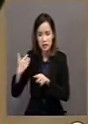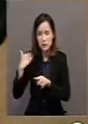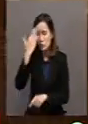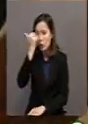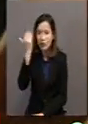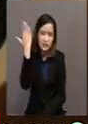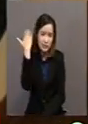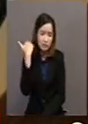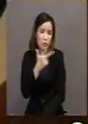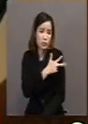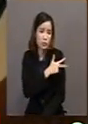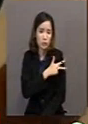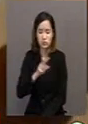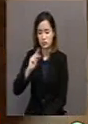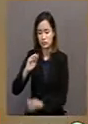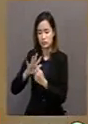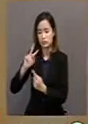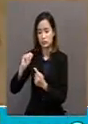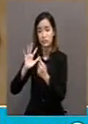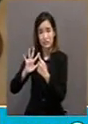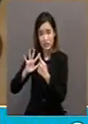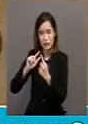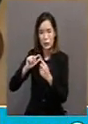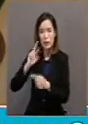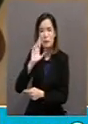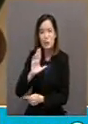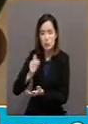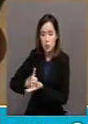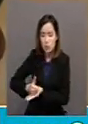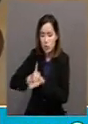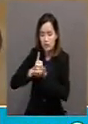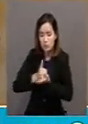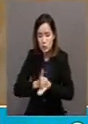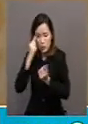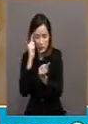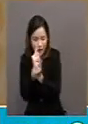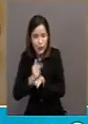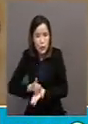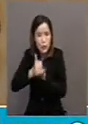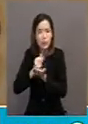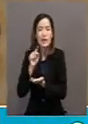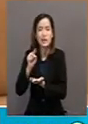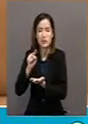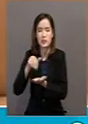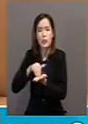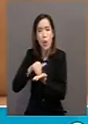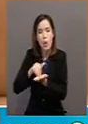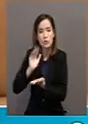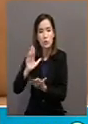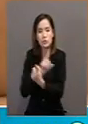ดรมานะก็บอกว่าระบบอุปถัมภ์นี่แหละครับเป็นจุดอ่อนของสังคมไทยแล้วก็เป็นจุดเริ่มต้นสำคัญของการทุจริต